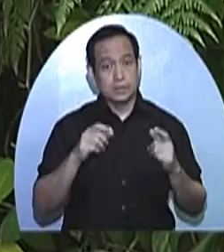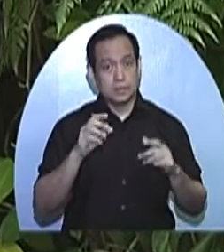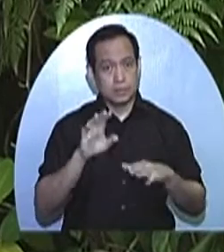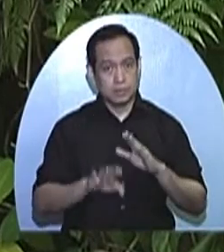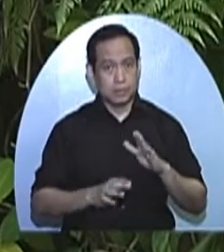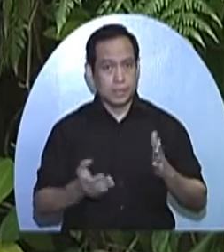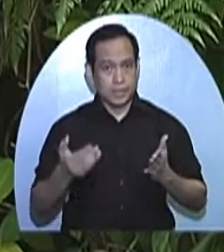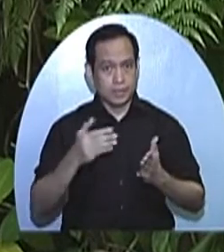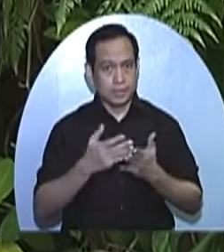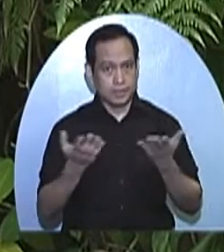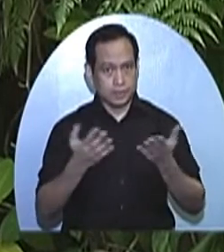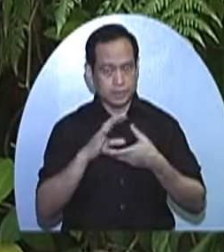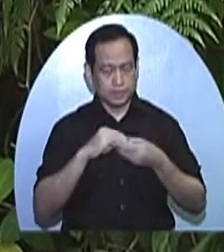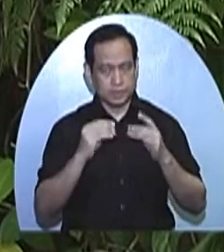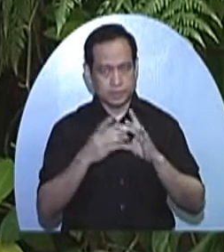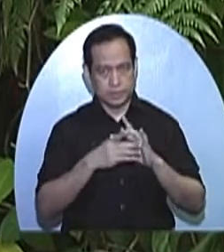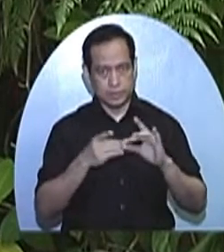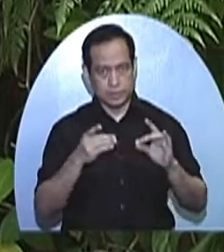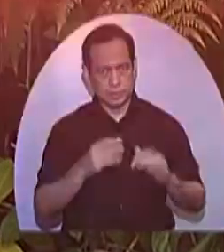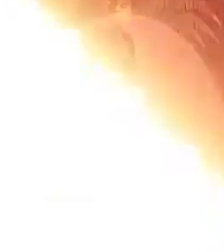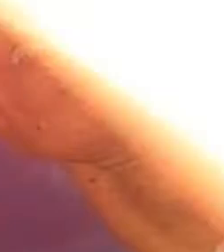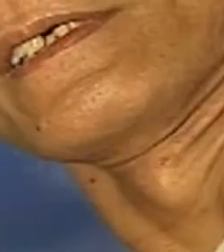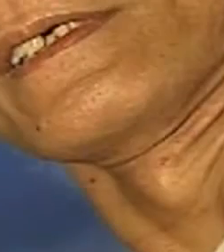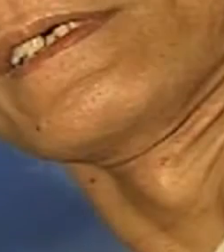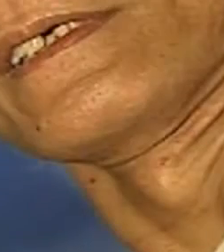makalakad? Narito po ang kanyang kwento.